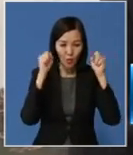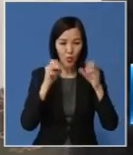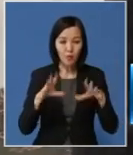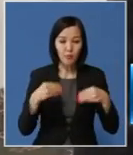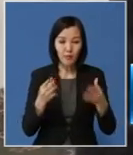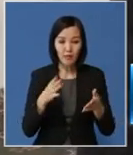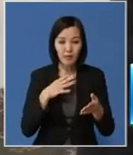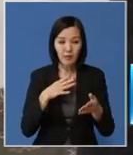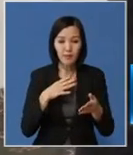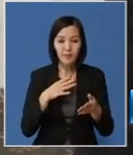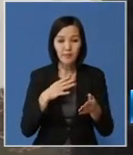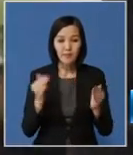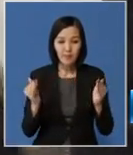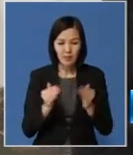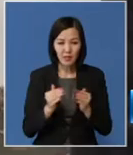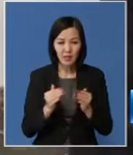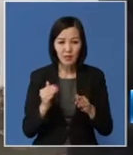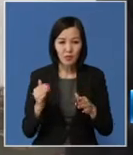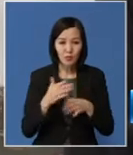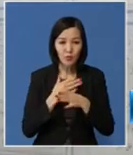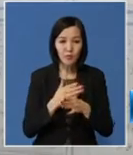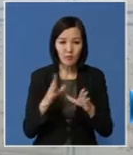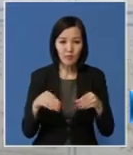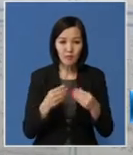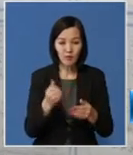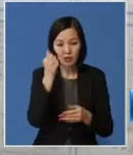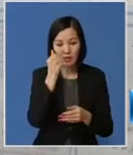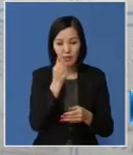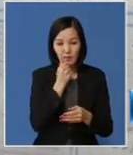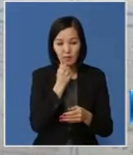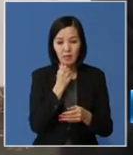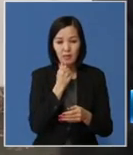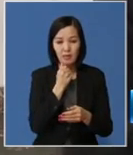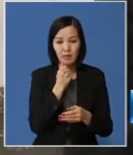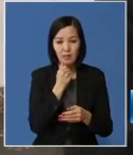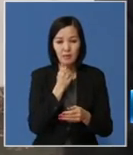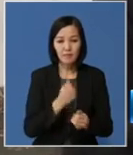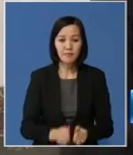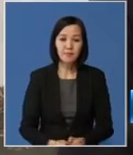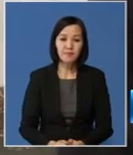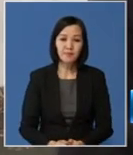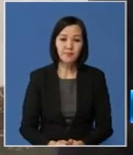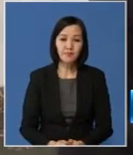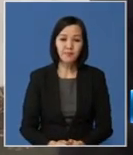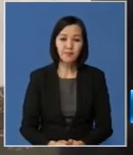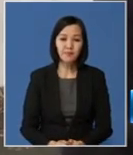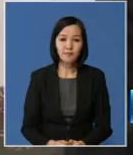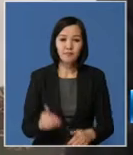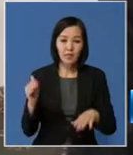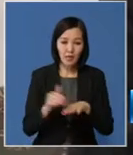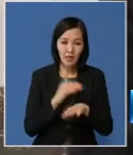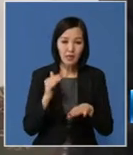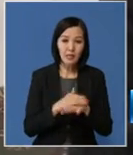енді кішігірім енді көмектерін беріп жатыр. Бәріне рахмет айтамыз осылай. Қарайласып